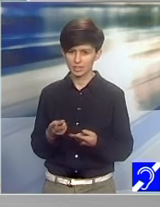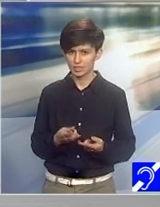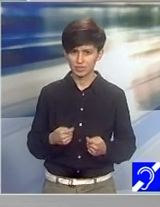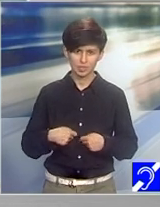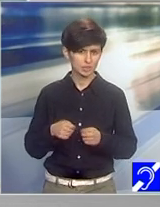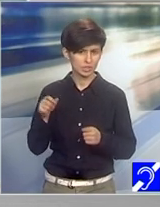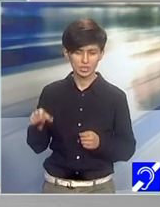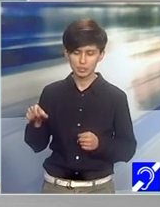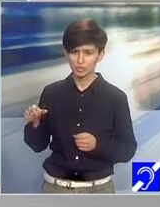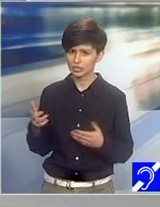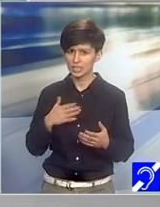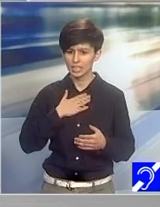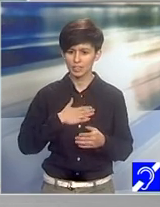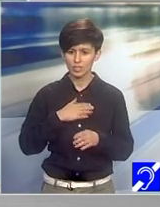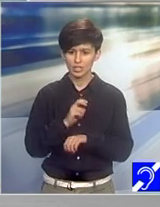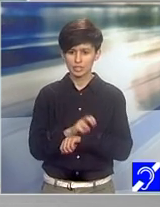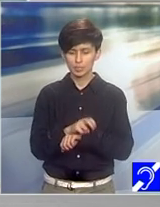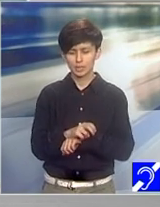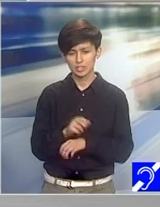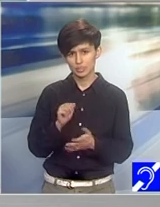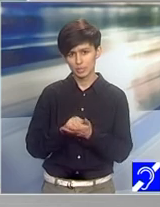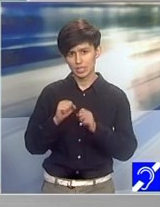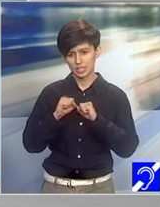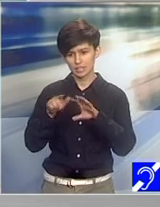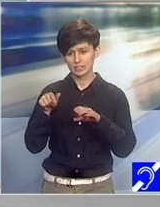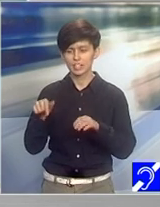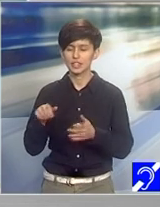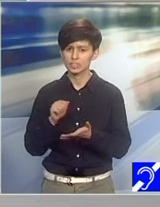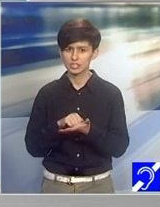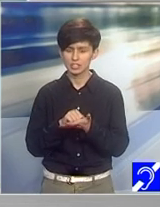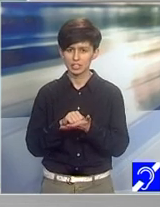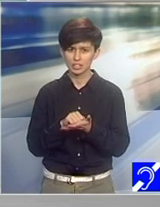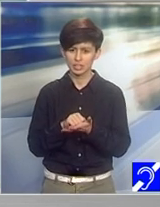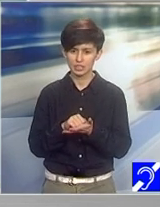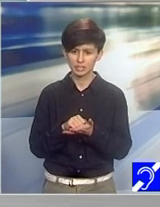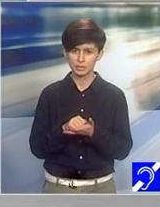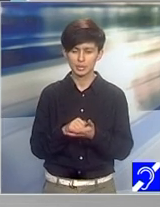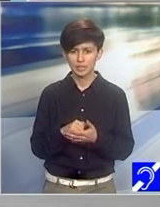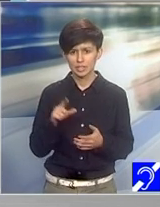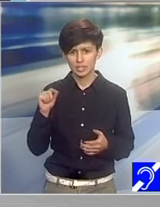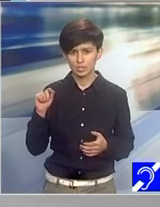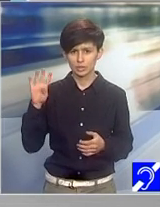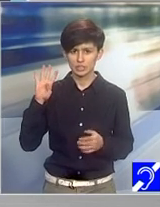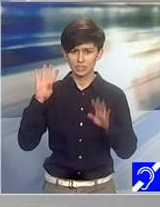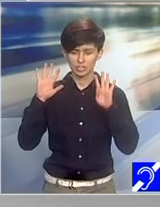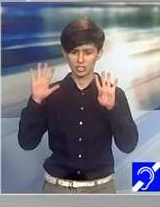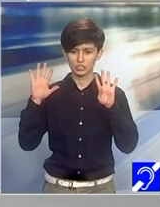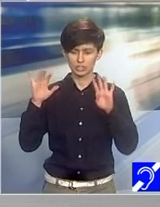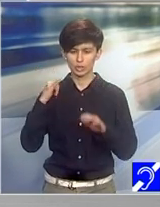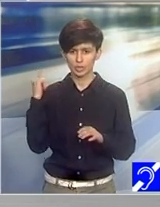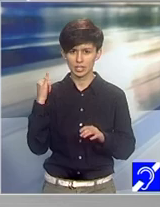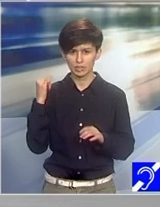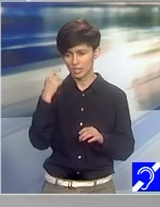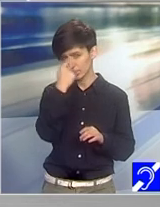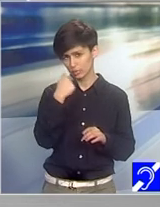să participe la lansarea acestei cărți. Duminică. În data de 29 ianuarie, duminică, de la